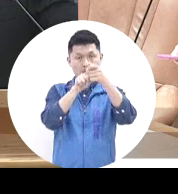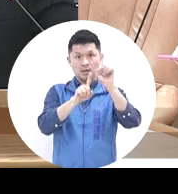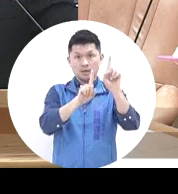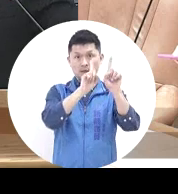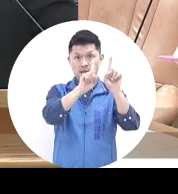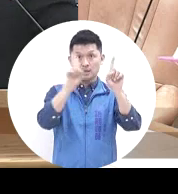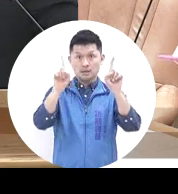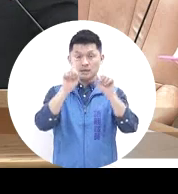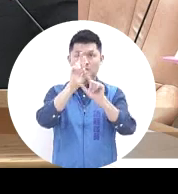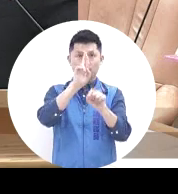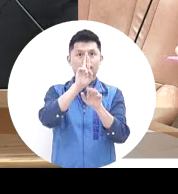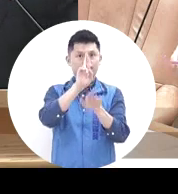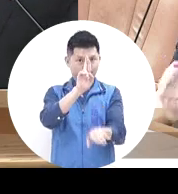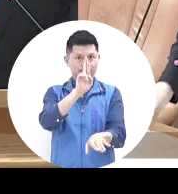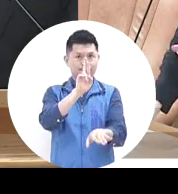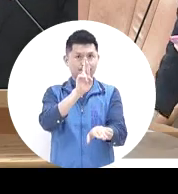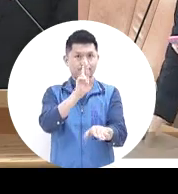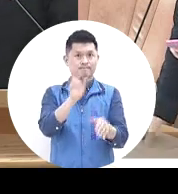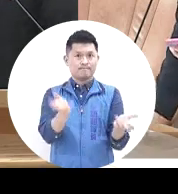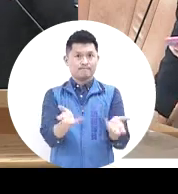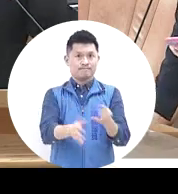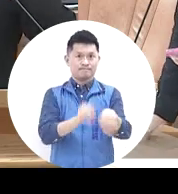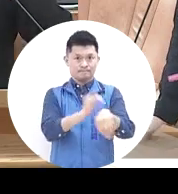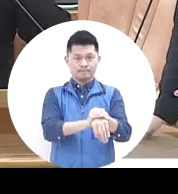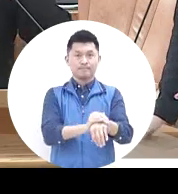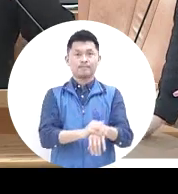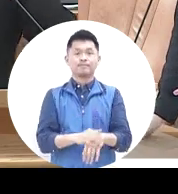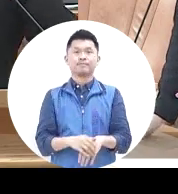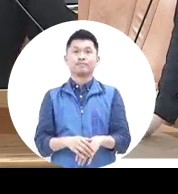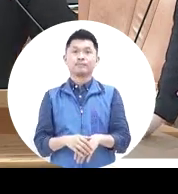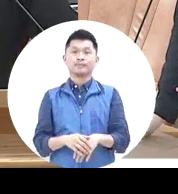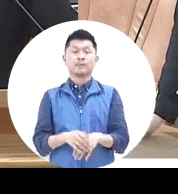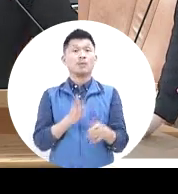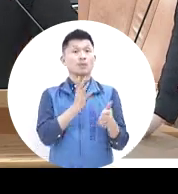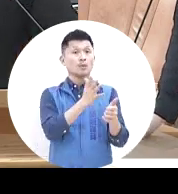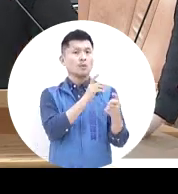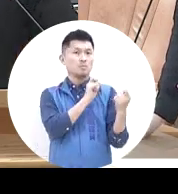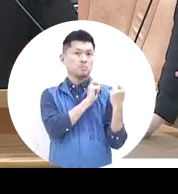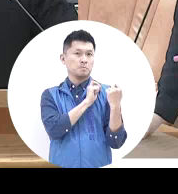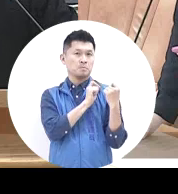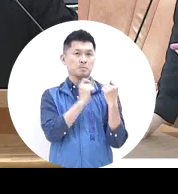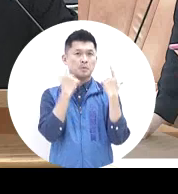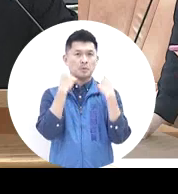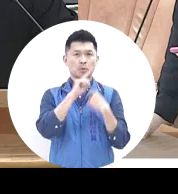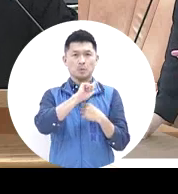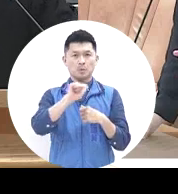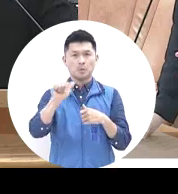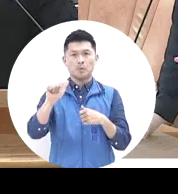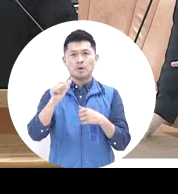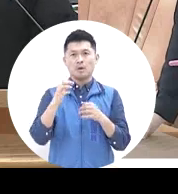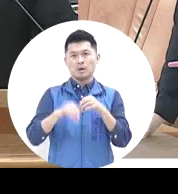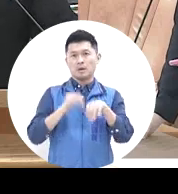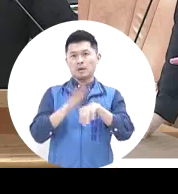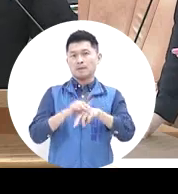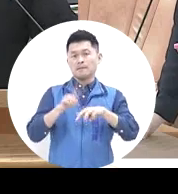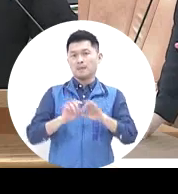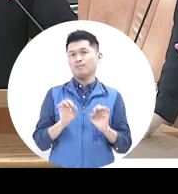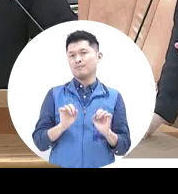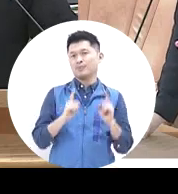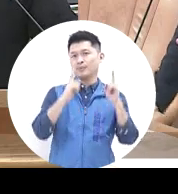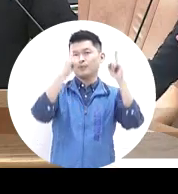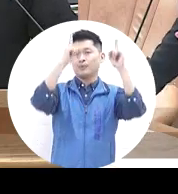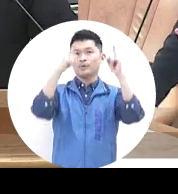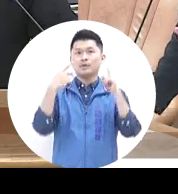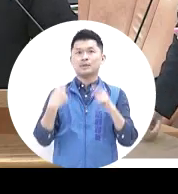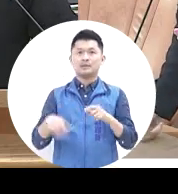做完成 为目标。是，那请教市长，因为近期的我们原物料成本上涨非常多，我们很多标案其实也都流